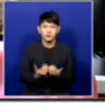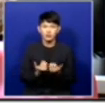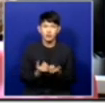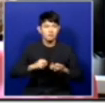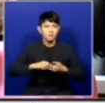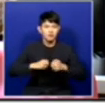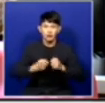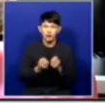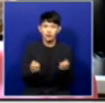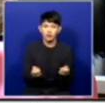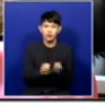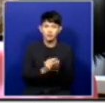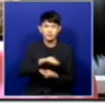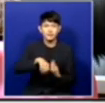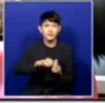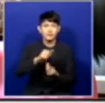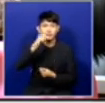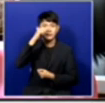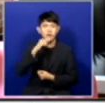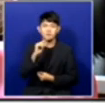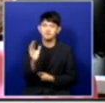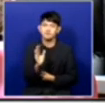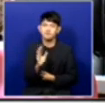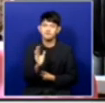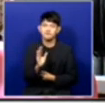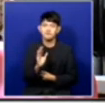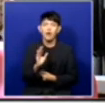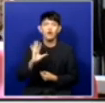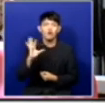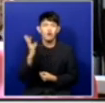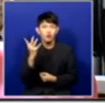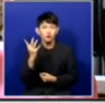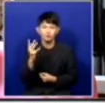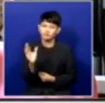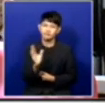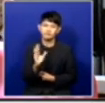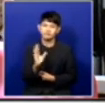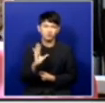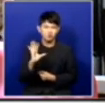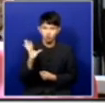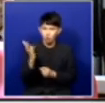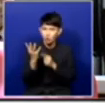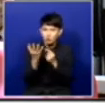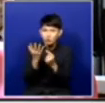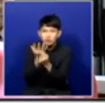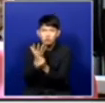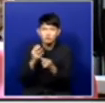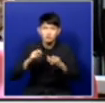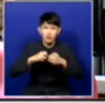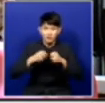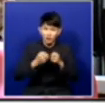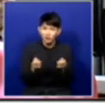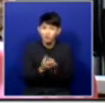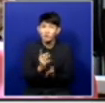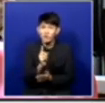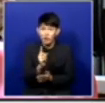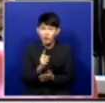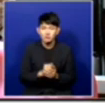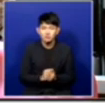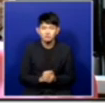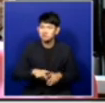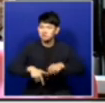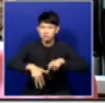บต่อระบบเศรษฐกิจของไทยและเศรษฐกิจโลกเท่านั้นครับยังกระทบต่อวิถีชีวิตของผู้คนทั่วโล